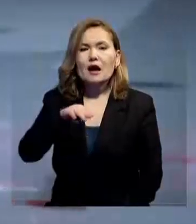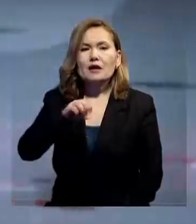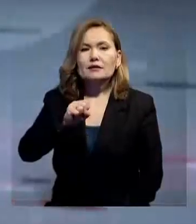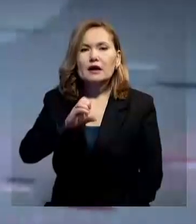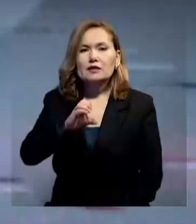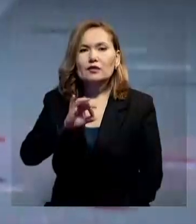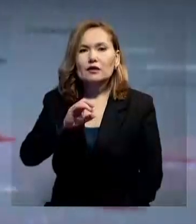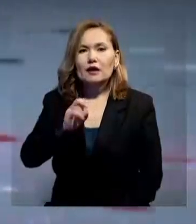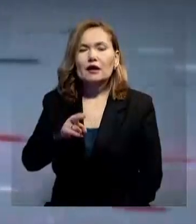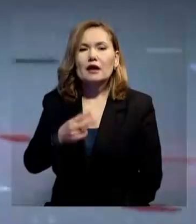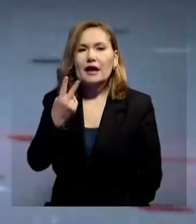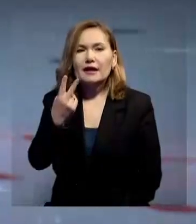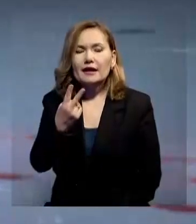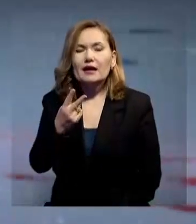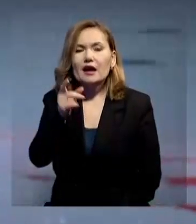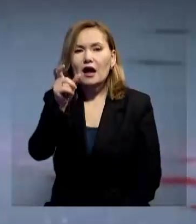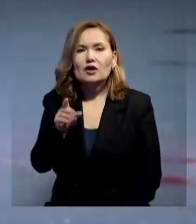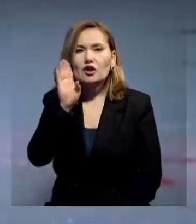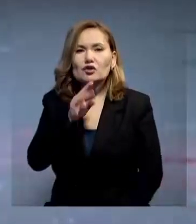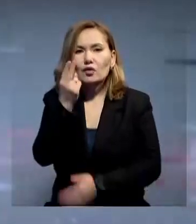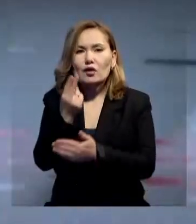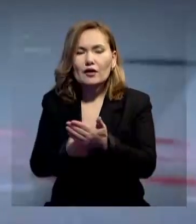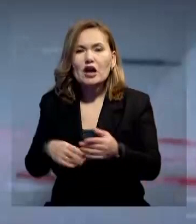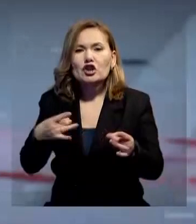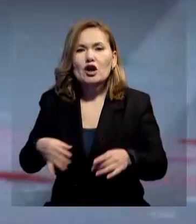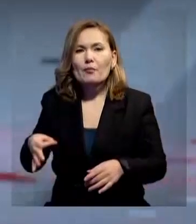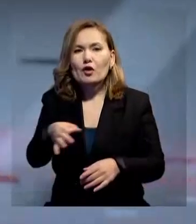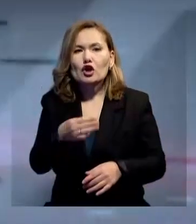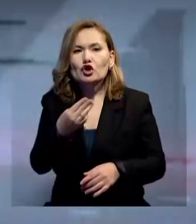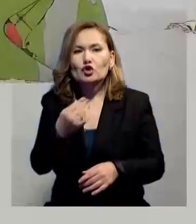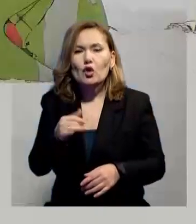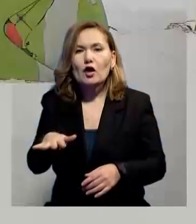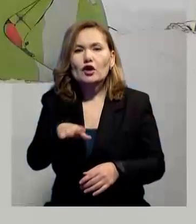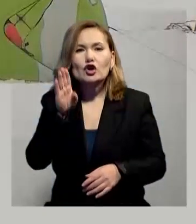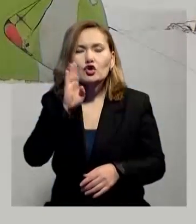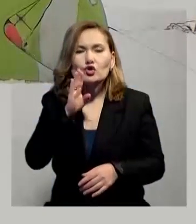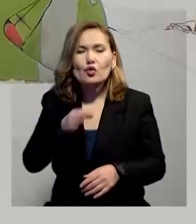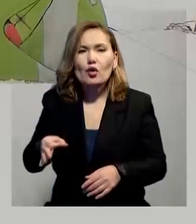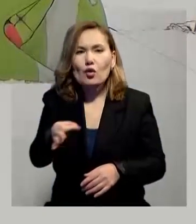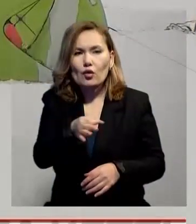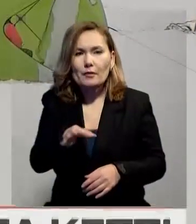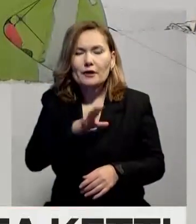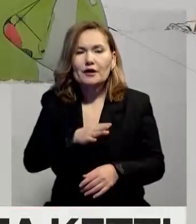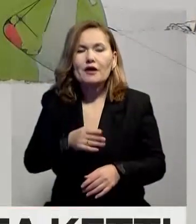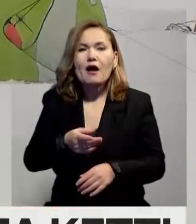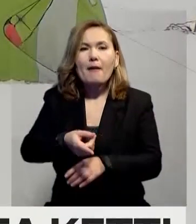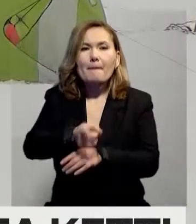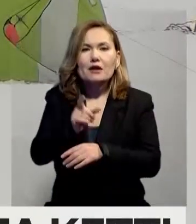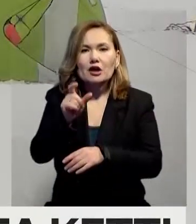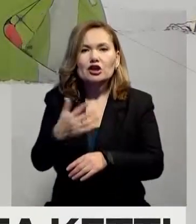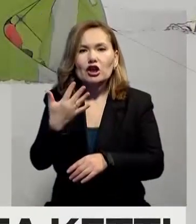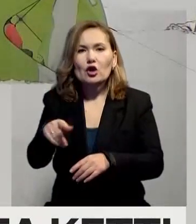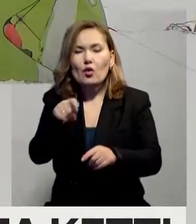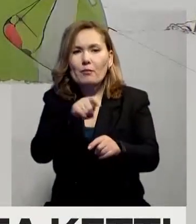Тас өткелде екі балықшы суға кетті. Бұл Жамбыл облысы Шу ауданындағы су қоймасы. Балықшылар жағалаудан 50 метрдей ұзап барып,